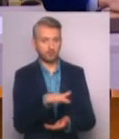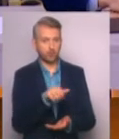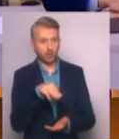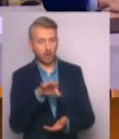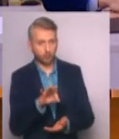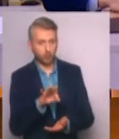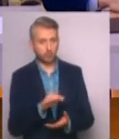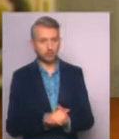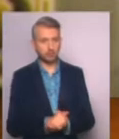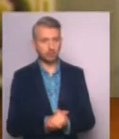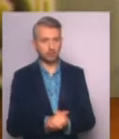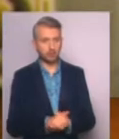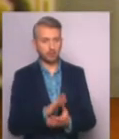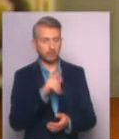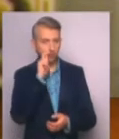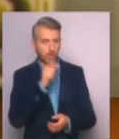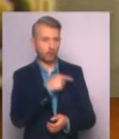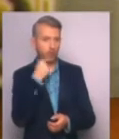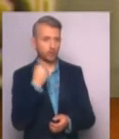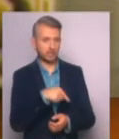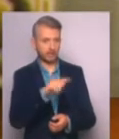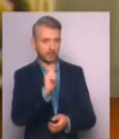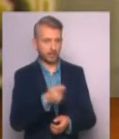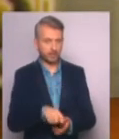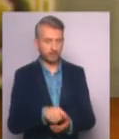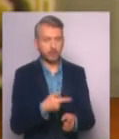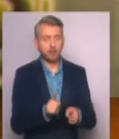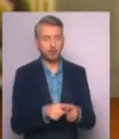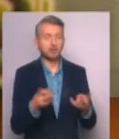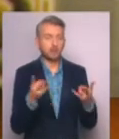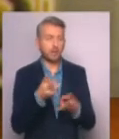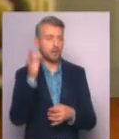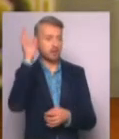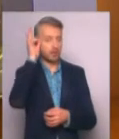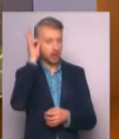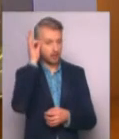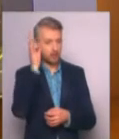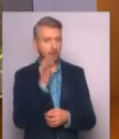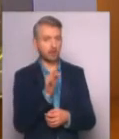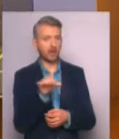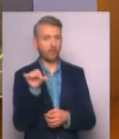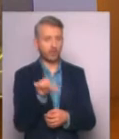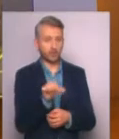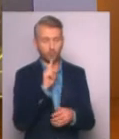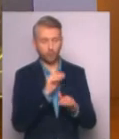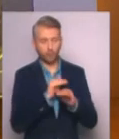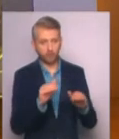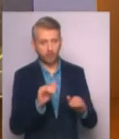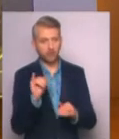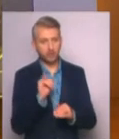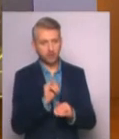більше українсько-російській війні. Це варто просто згадати хвилиною мовчання і